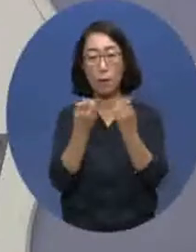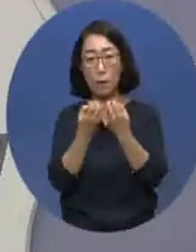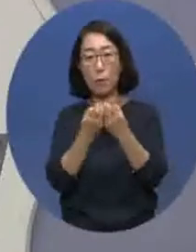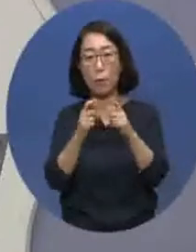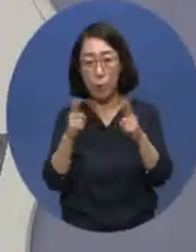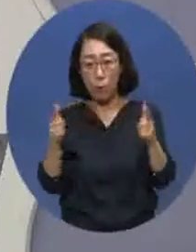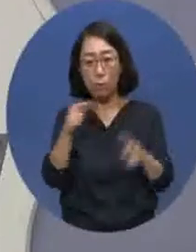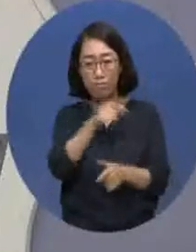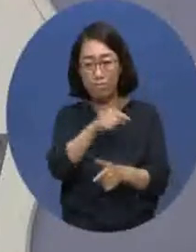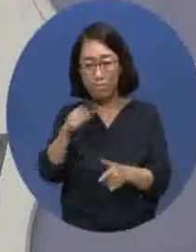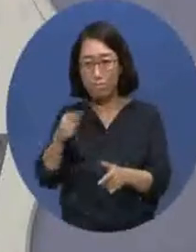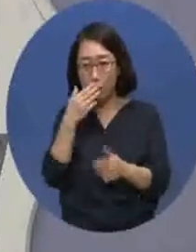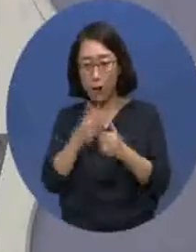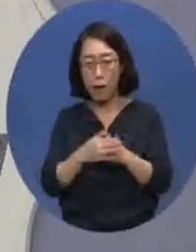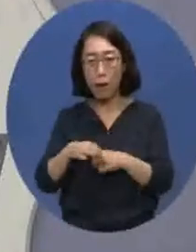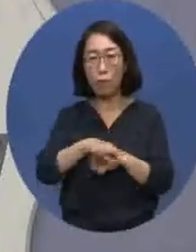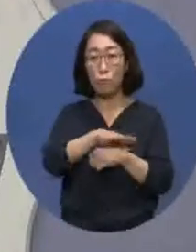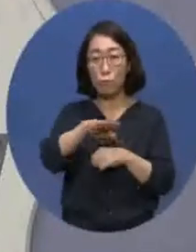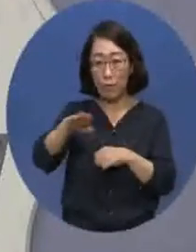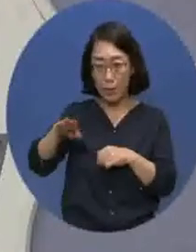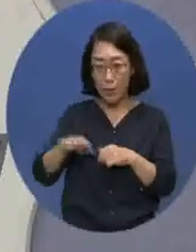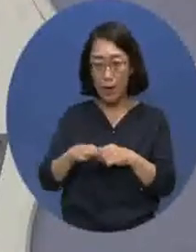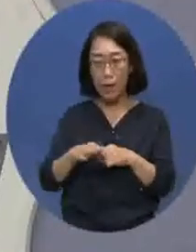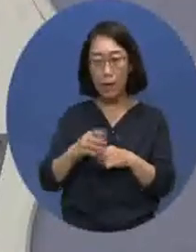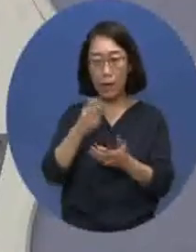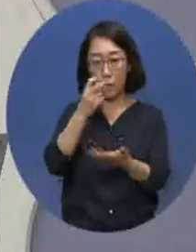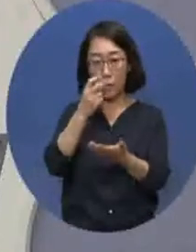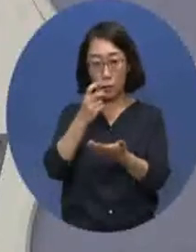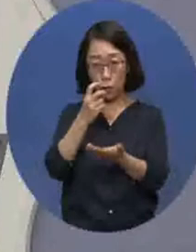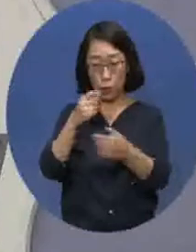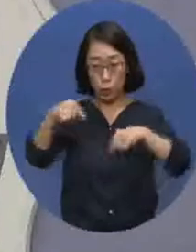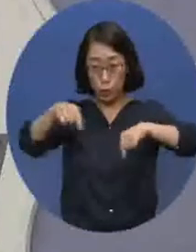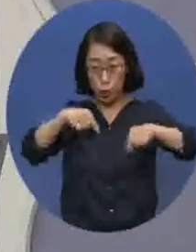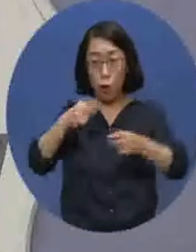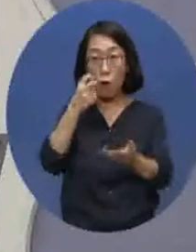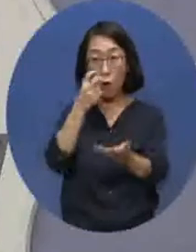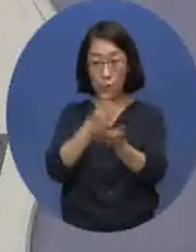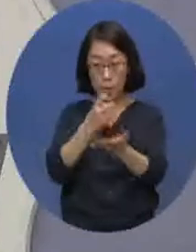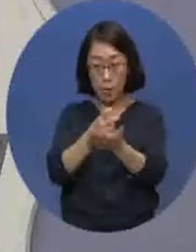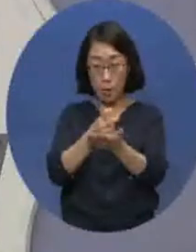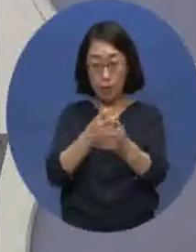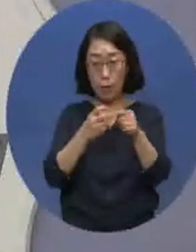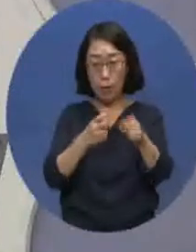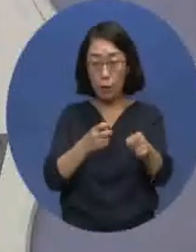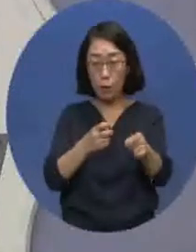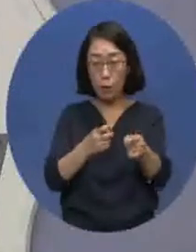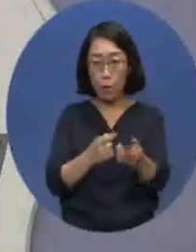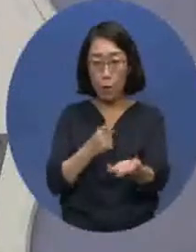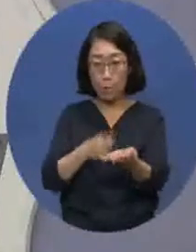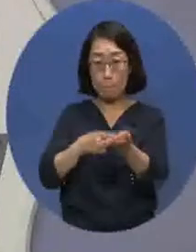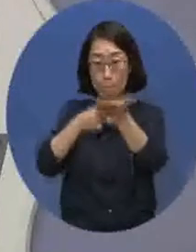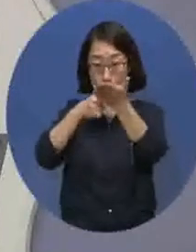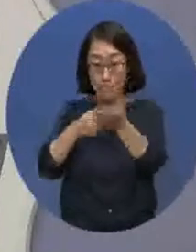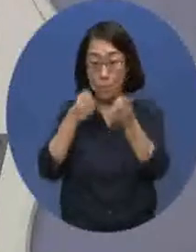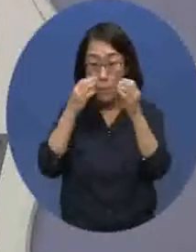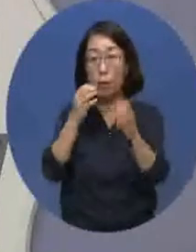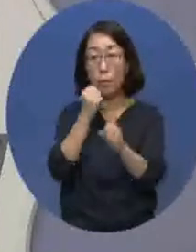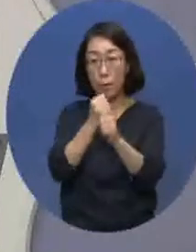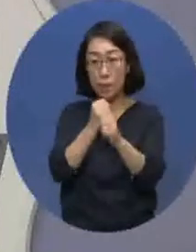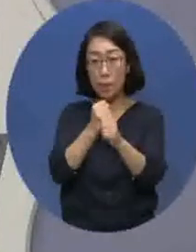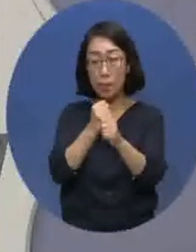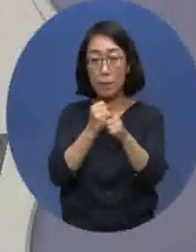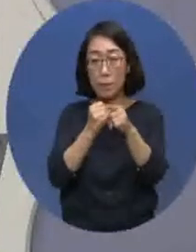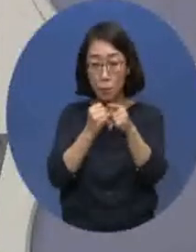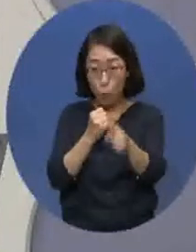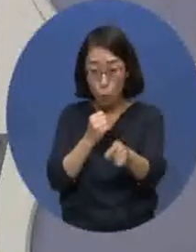겁니다 그런데 저는 우리가 정책을 입안하고 그걸 추진하는 과정에서 섬세